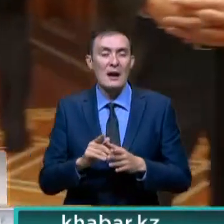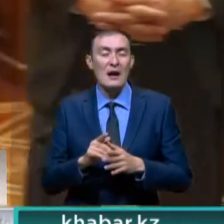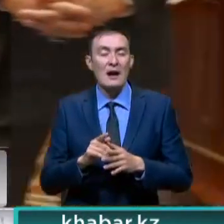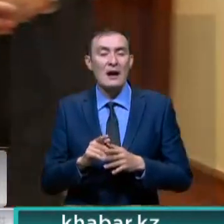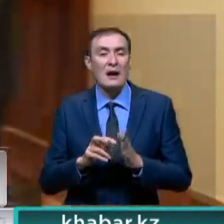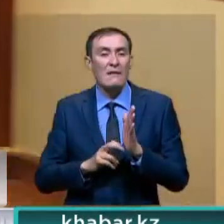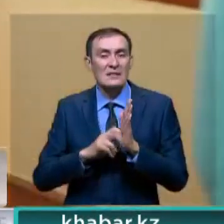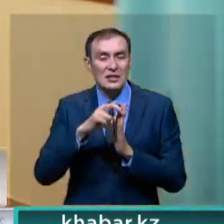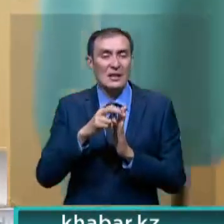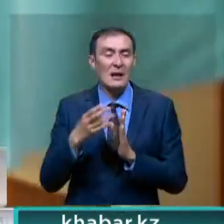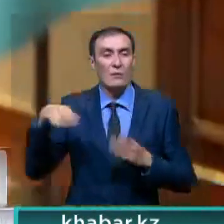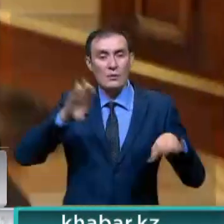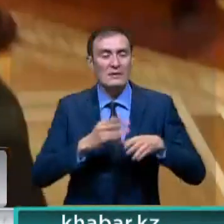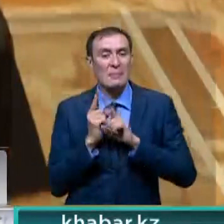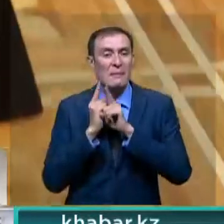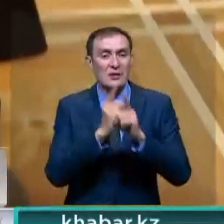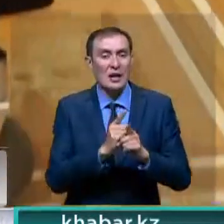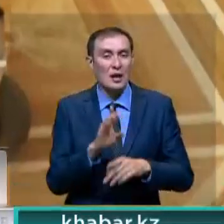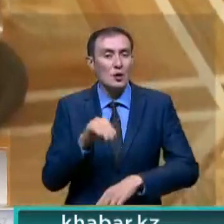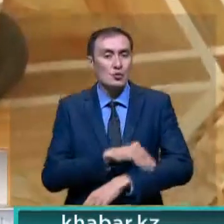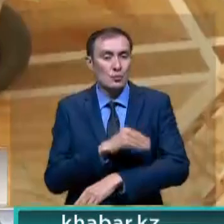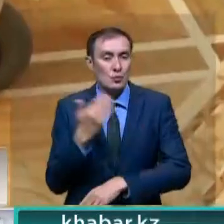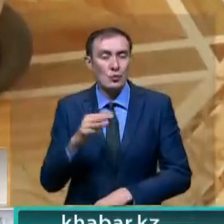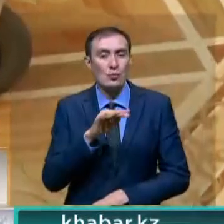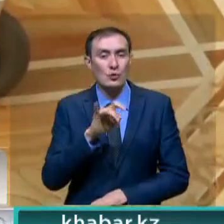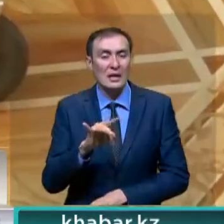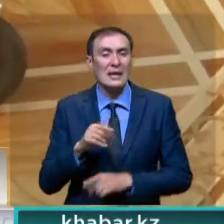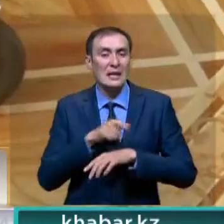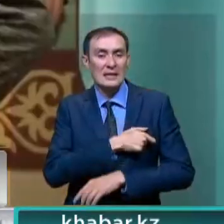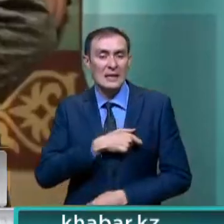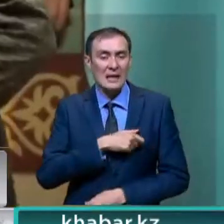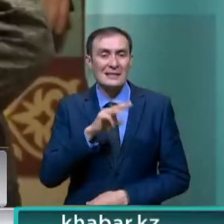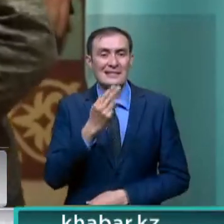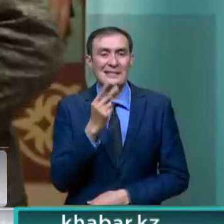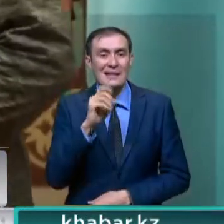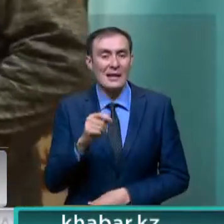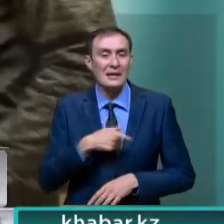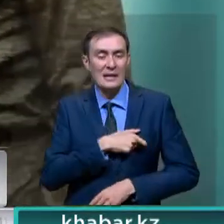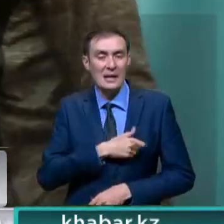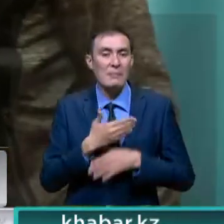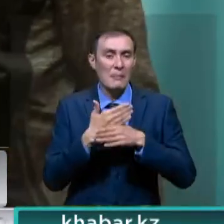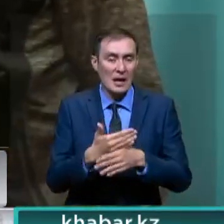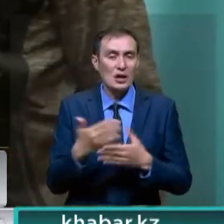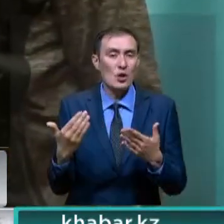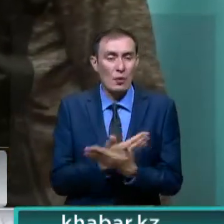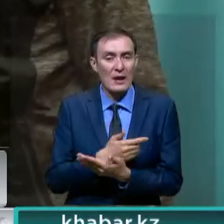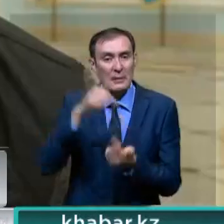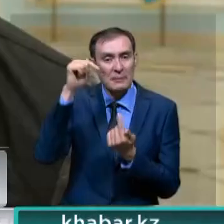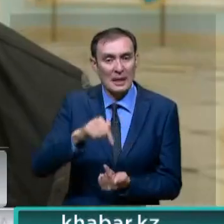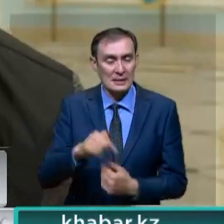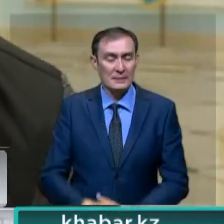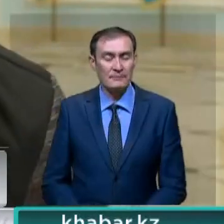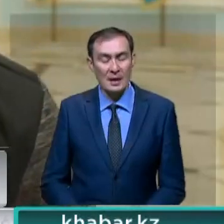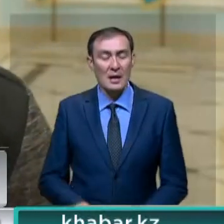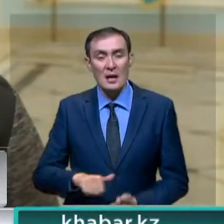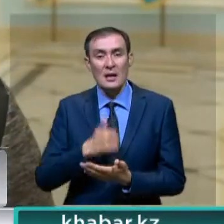апреле этого года альпинистку сопровождали супруг Мухтара Уэзов и тренер Вадим Цхе. Тренер помогает ей и в новой адаптации.